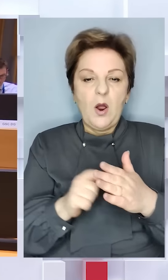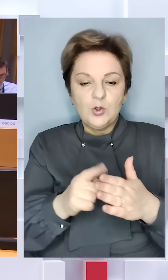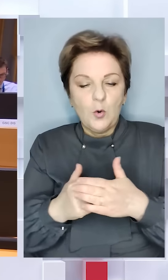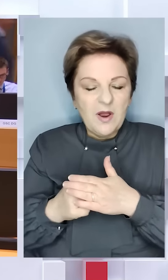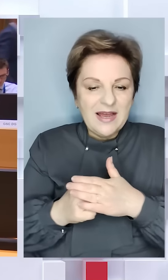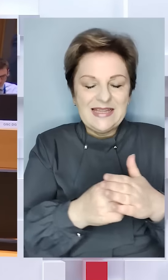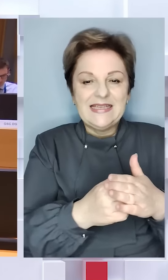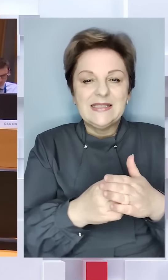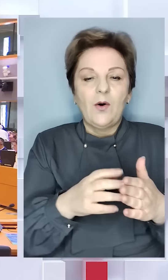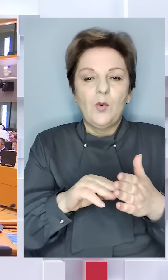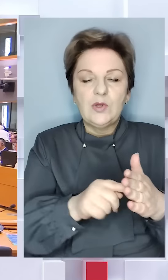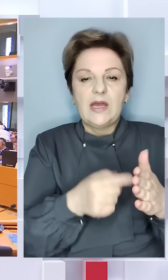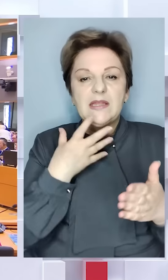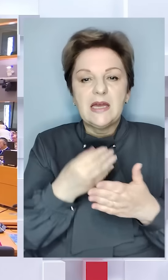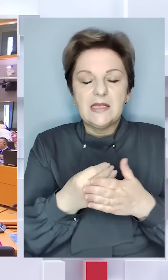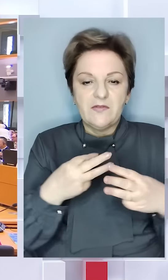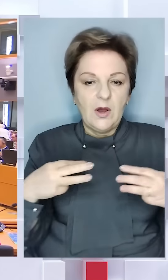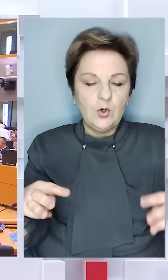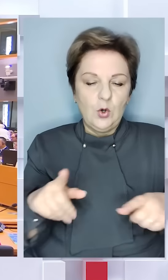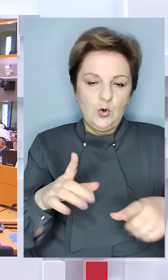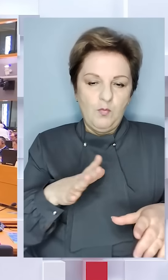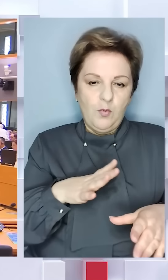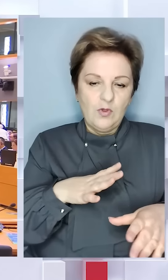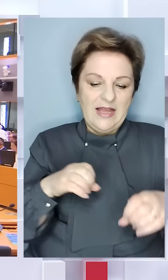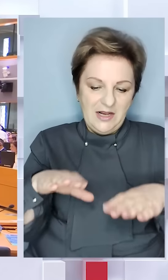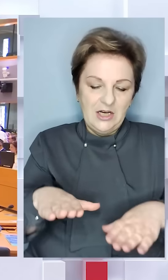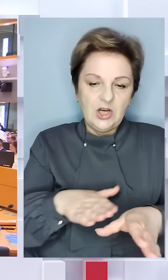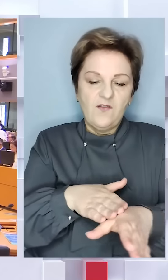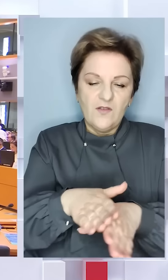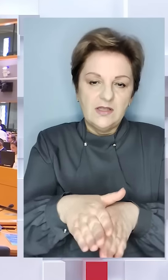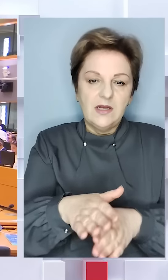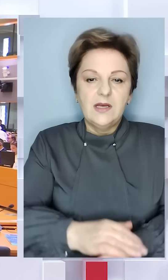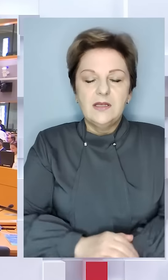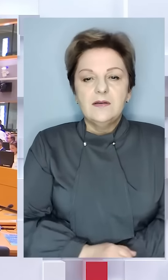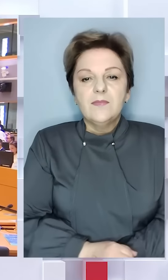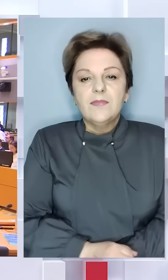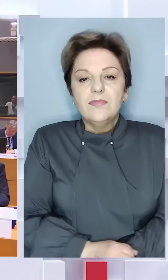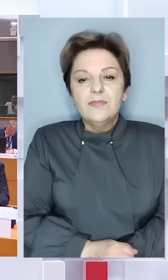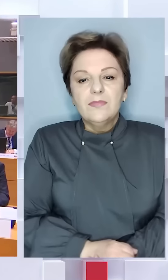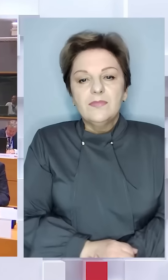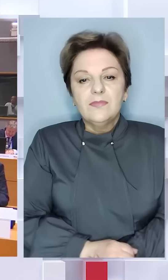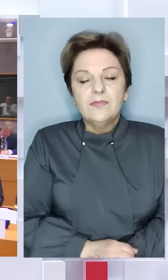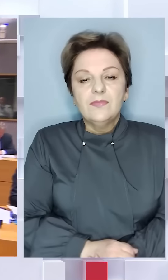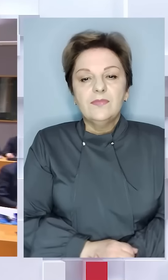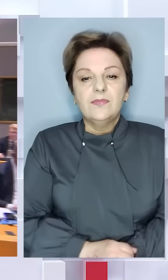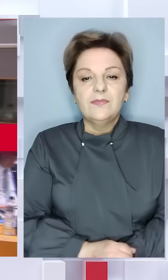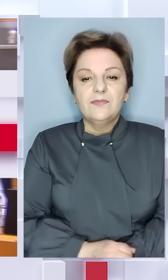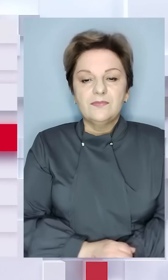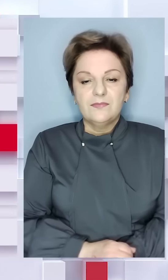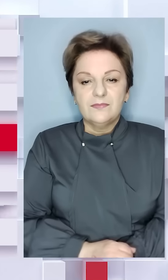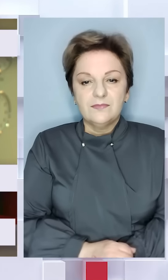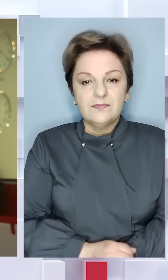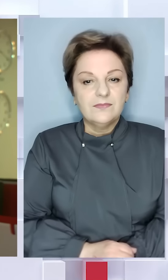тим, щоб рішення асамблеї були втілені. Оксана Ткаченко, Зоряна Степаненко, ТСН 1+1.